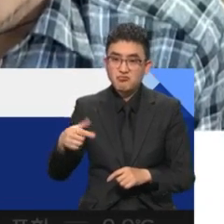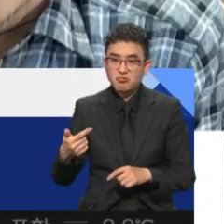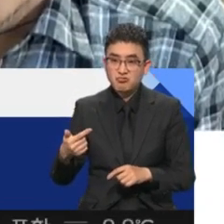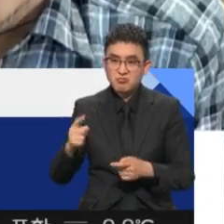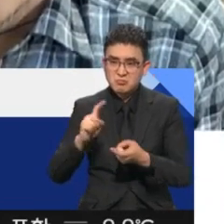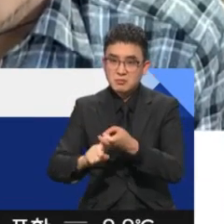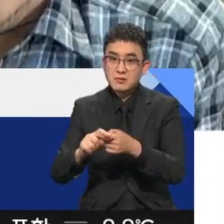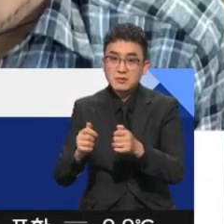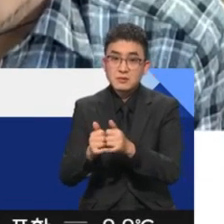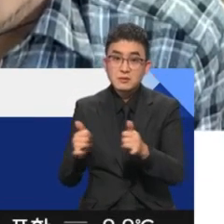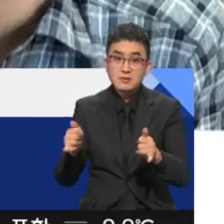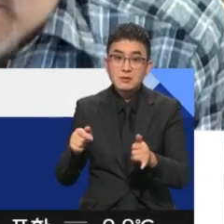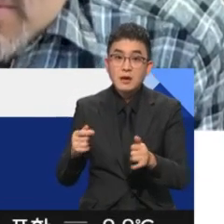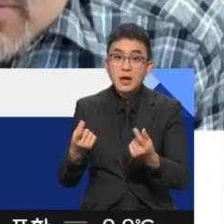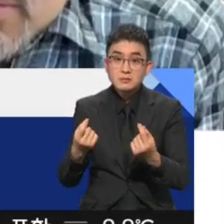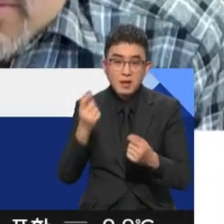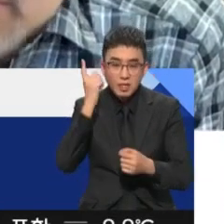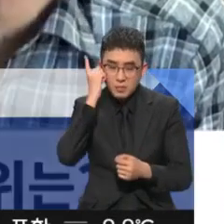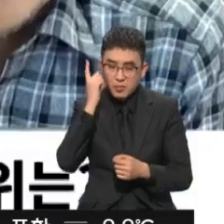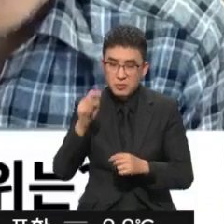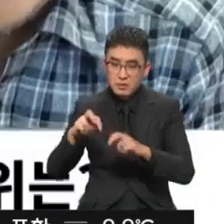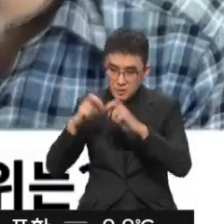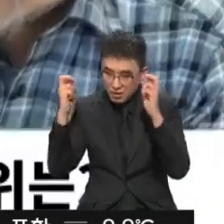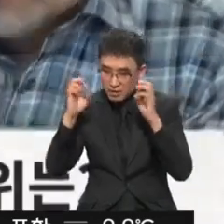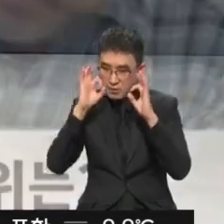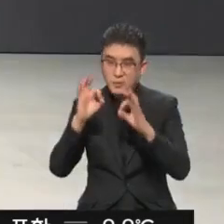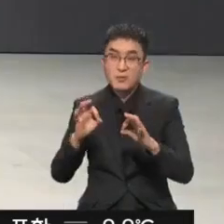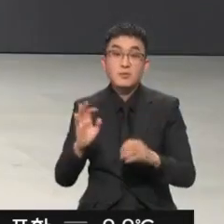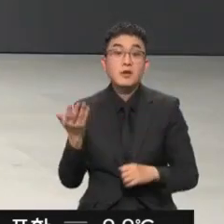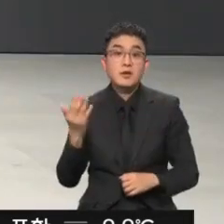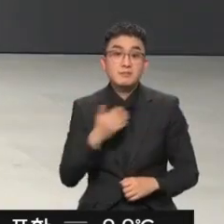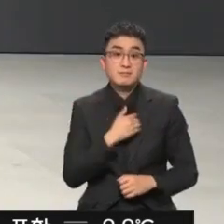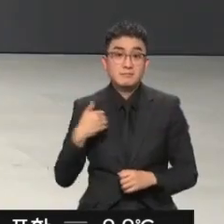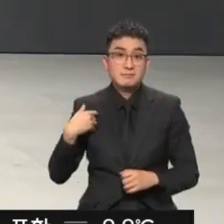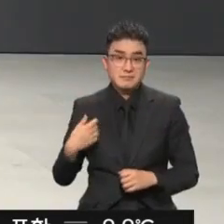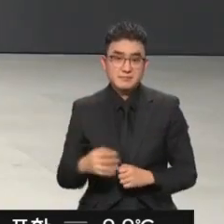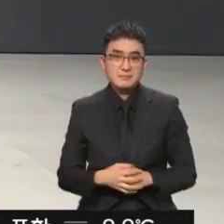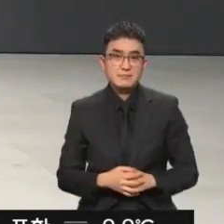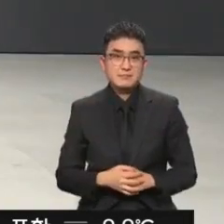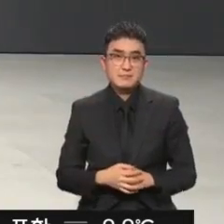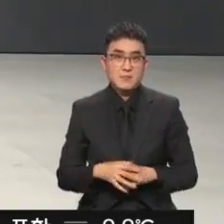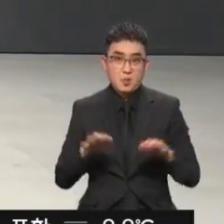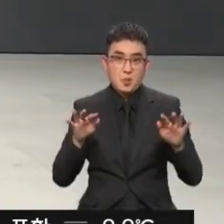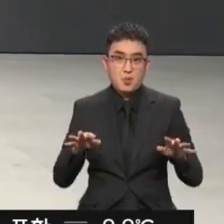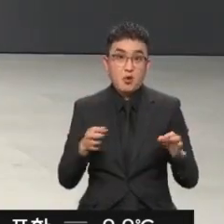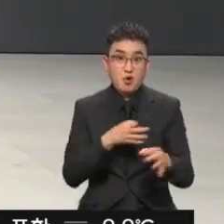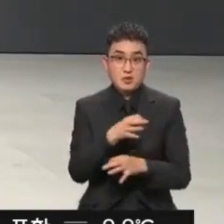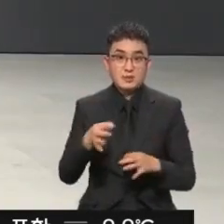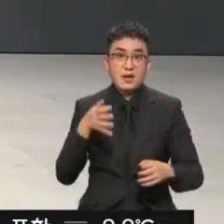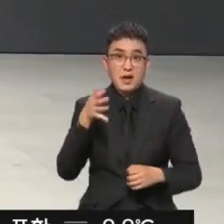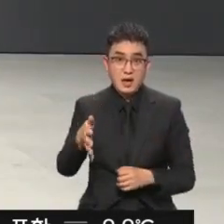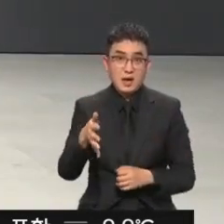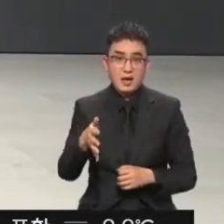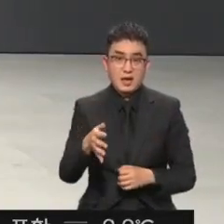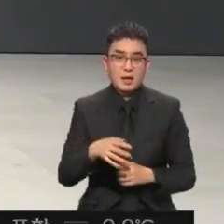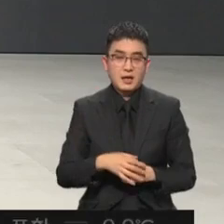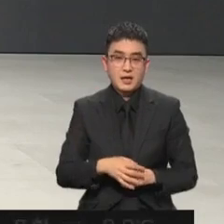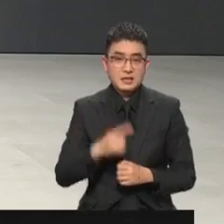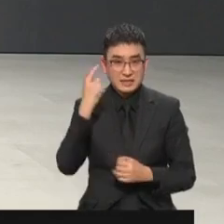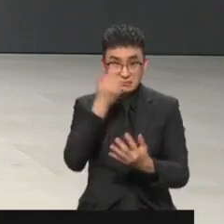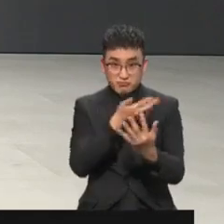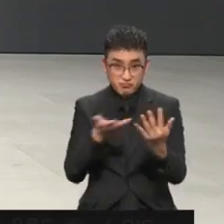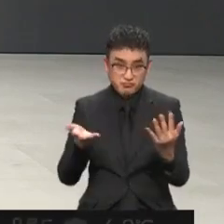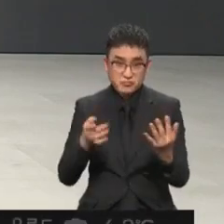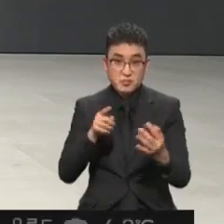뭐 똑같이 그 핸드폰 까면 되죠. 네, 오늘은 오후에 경제 분야 대정부 질문이 이어졌는데요. 관련 소식은 들어가서